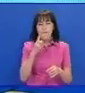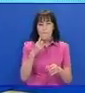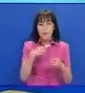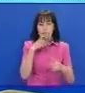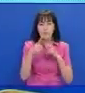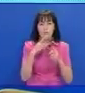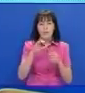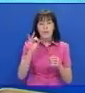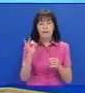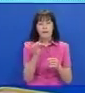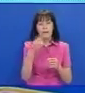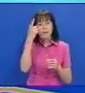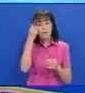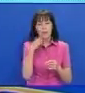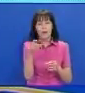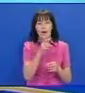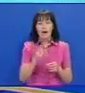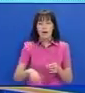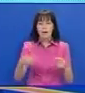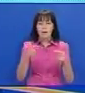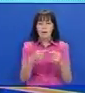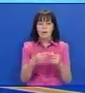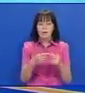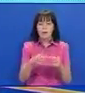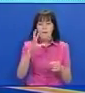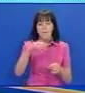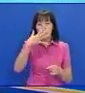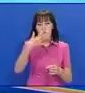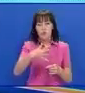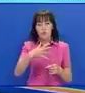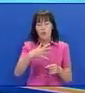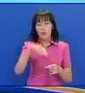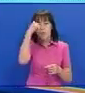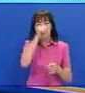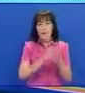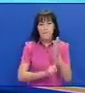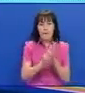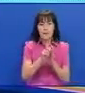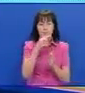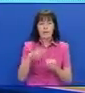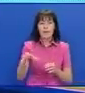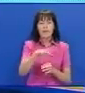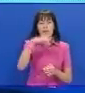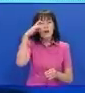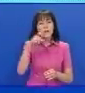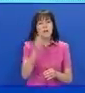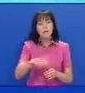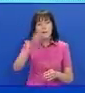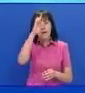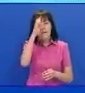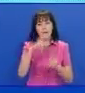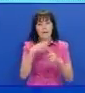тарихты тануды хандықтың құрылуының 550 жылдығынан бастаймыз деген болатын. Жалпы қазақ халқының мемлекеттілігін